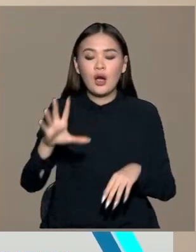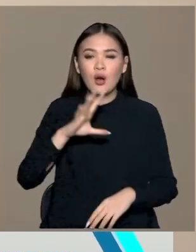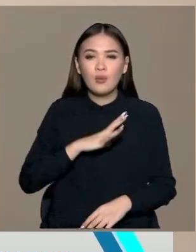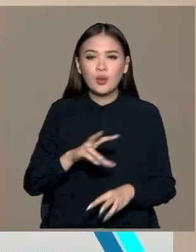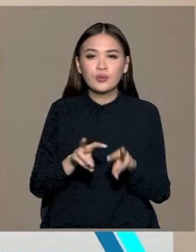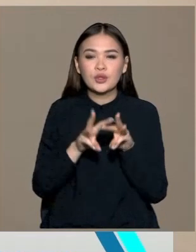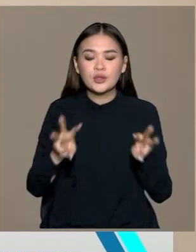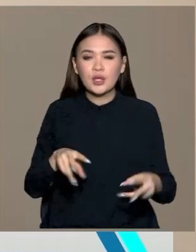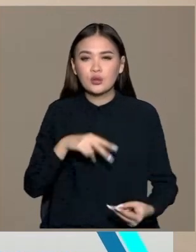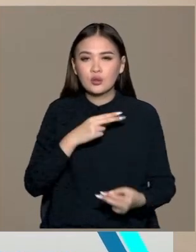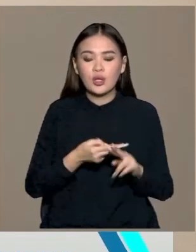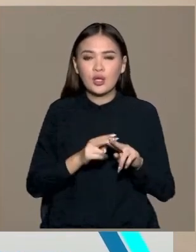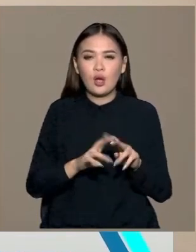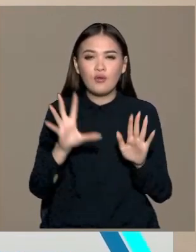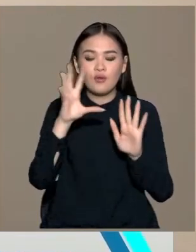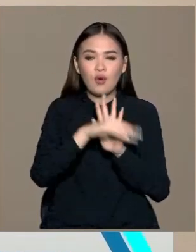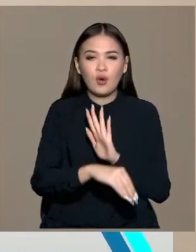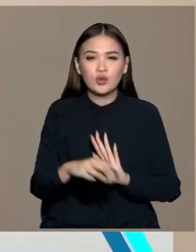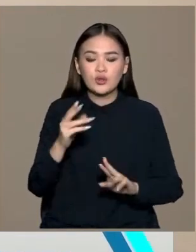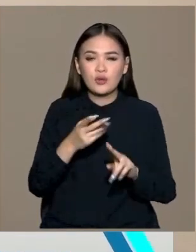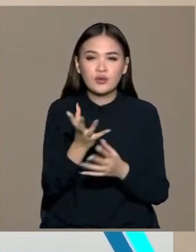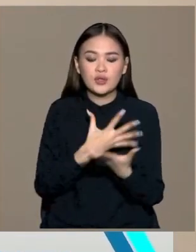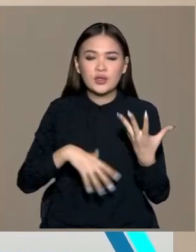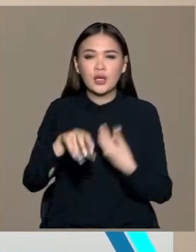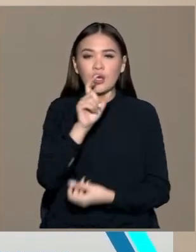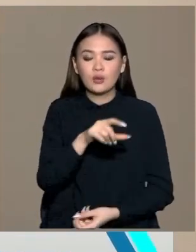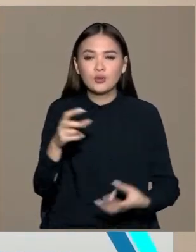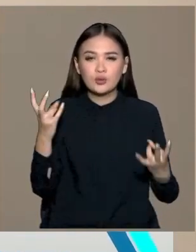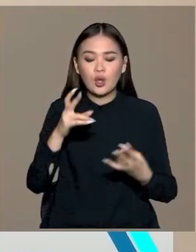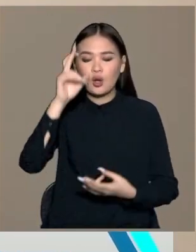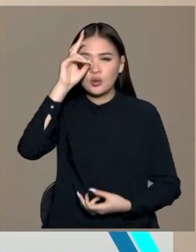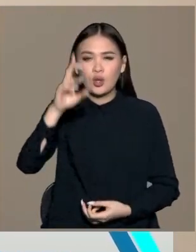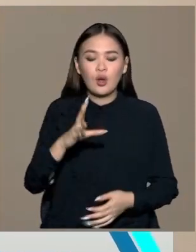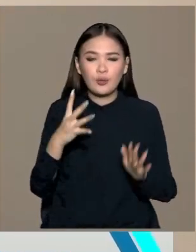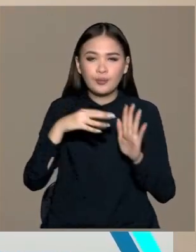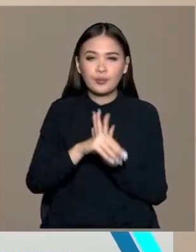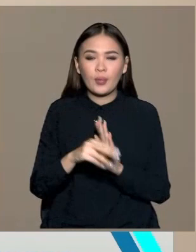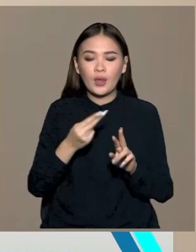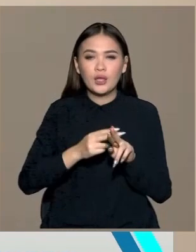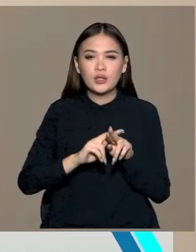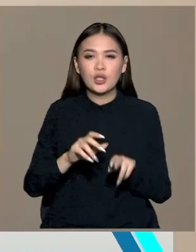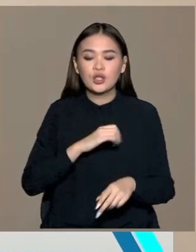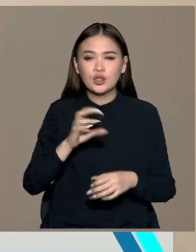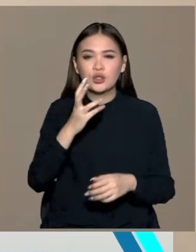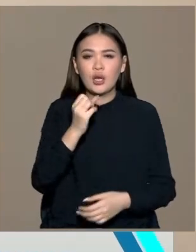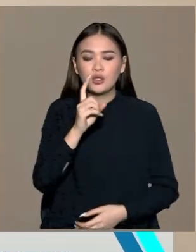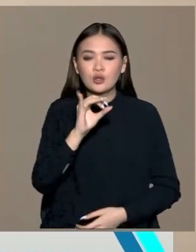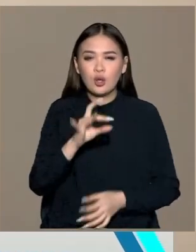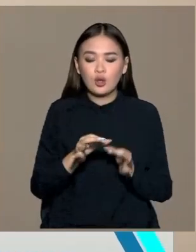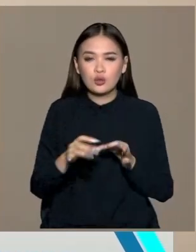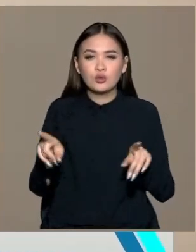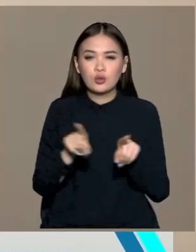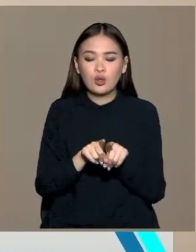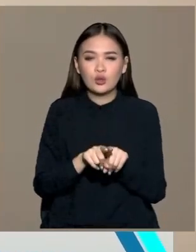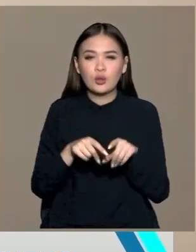труда куда входит представители все заинтересованы государственных органов а также сами шахтеры их представители профсоюзы